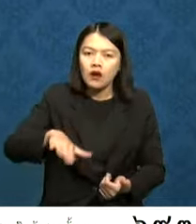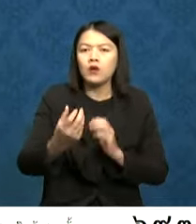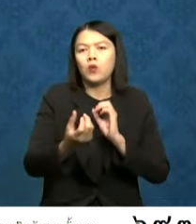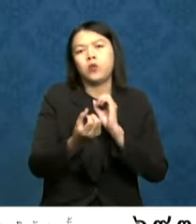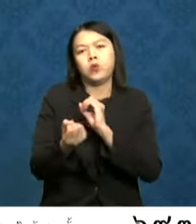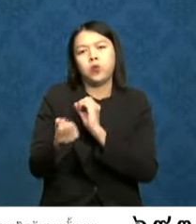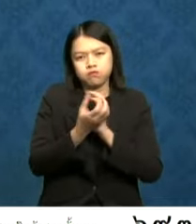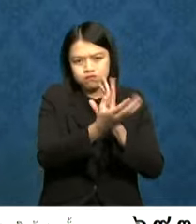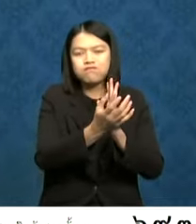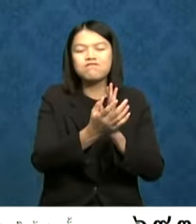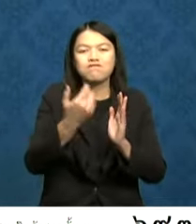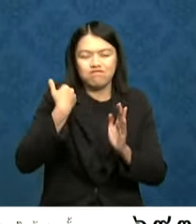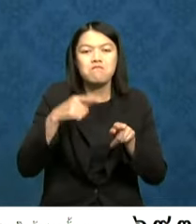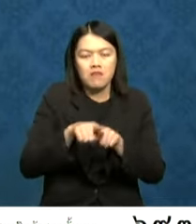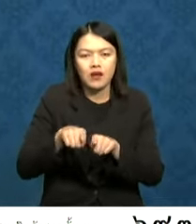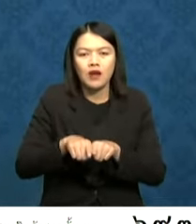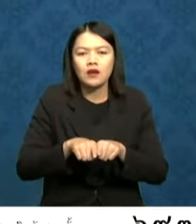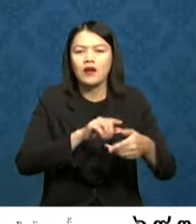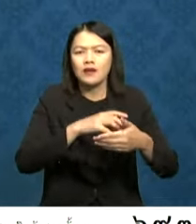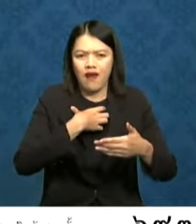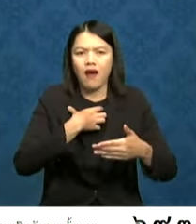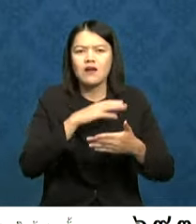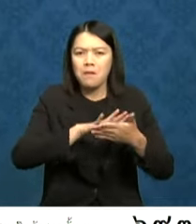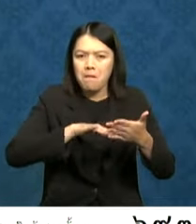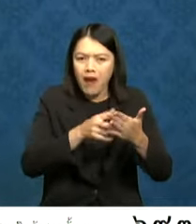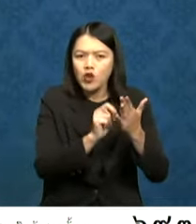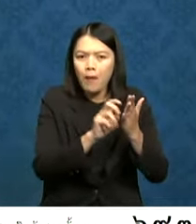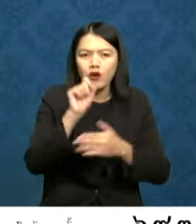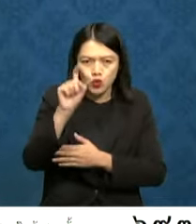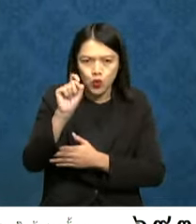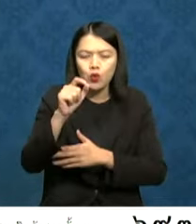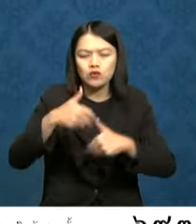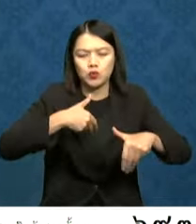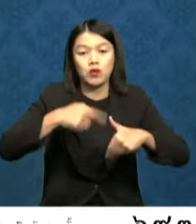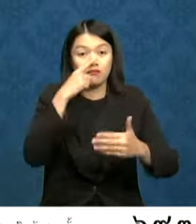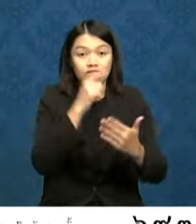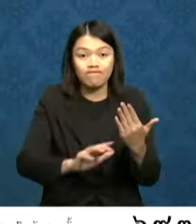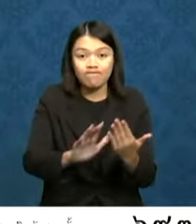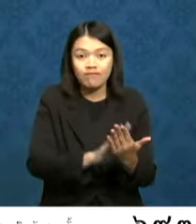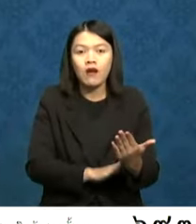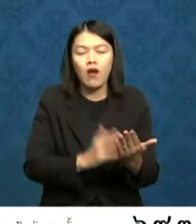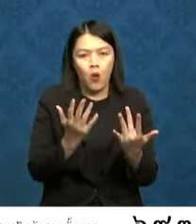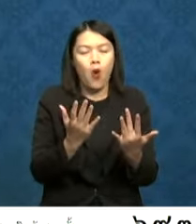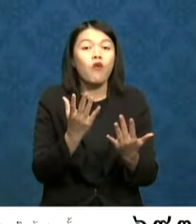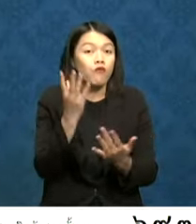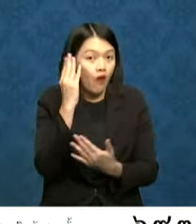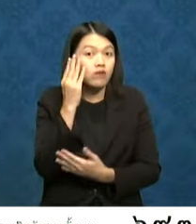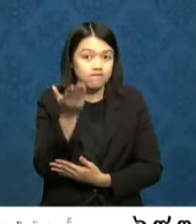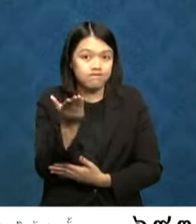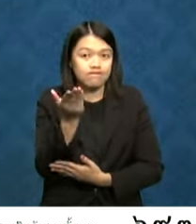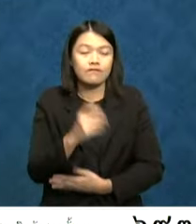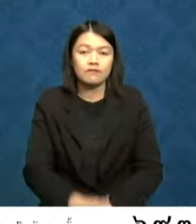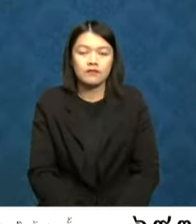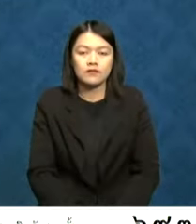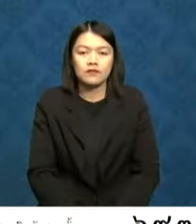กระทบเหมือนกันควรจะกลายเป็นนโยบายเร่งด่วนของท่านได้แล้วและประชาชนคนไทยทั้งประเทศกำลังรอฟังคำตอบครับ